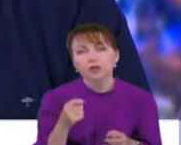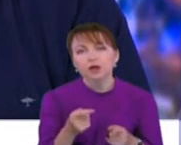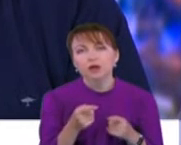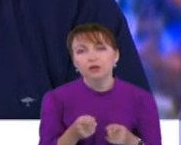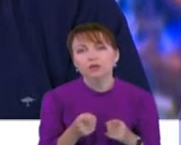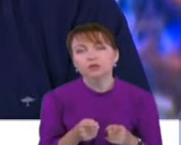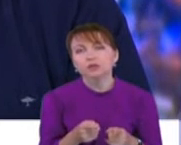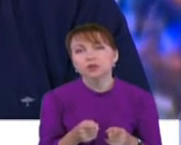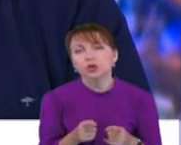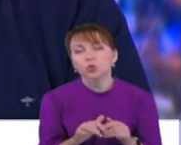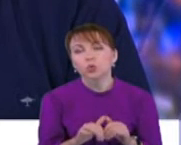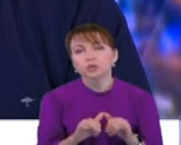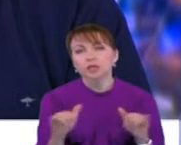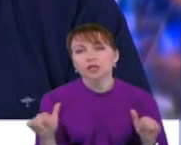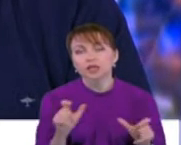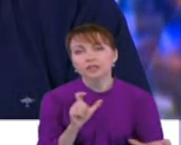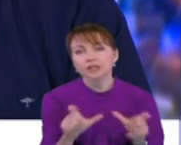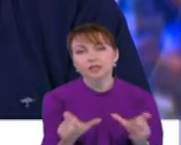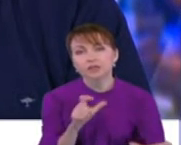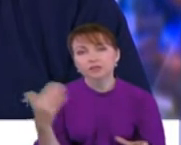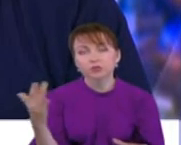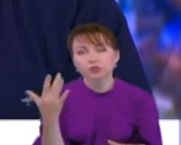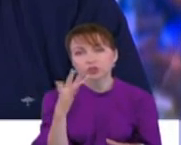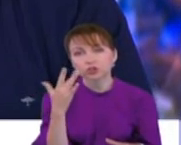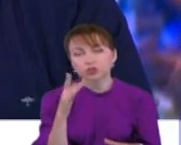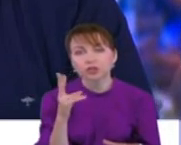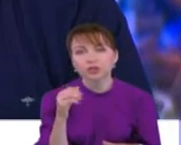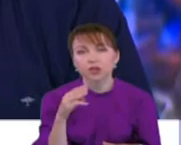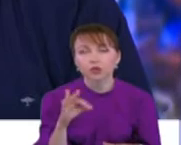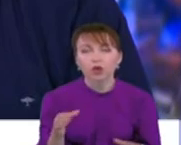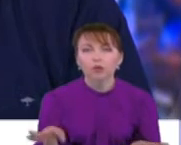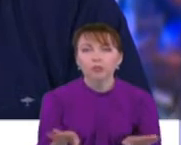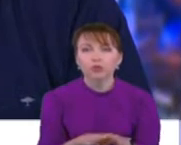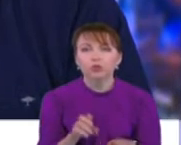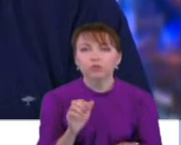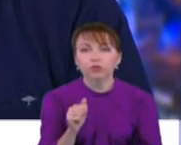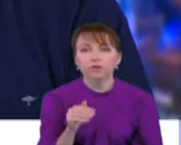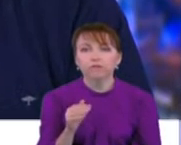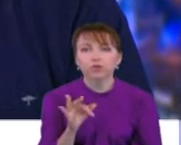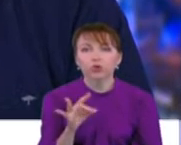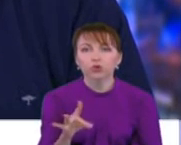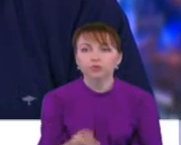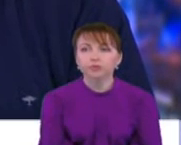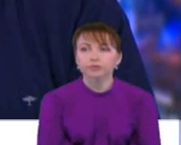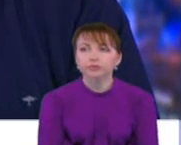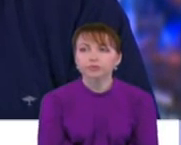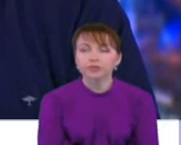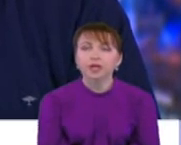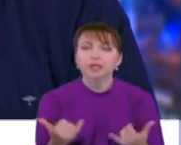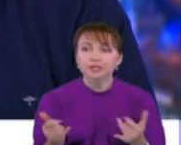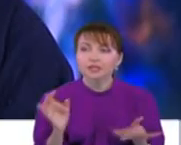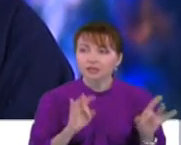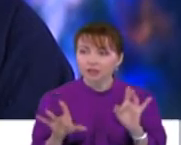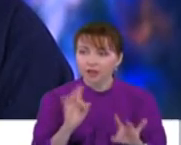в случае усиления санкций сбоку США и НАТО, они перекроют Босфор. Пожалуйста. Дякуємо. Ми зараз перейдемо на рекламу